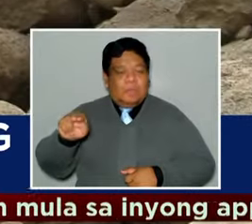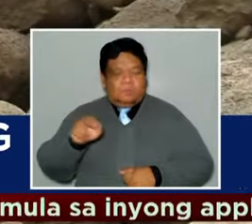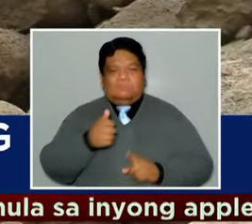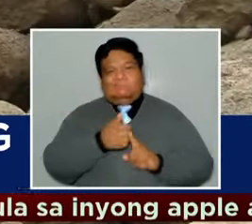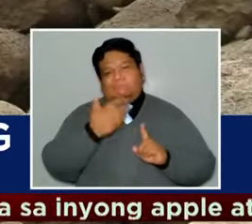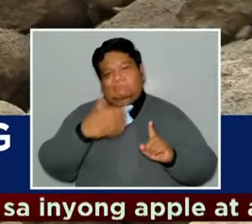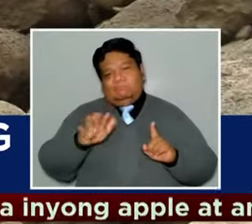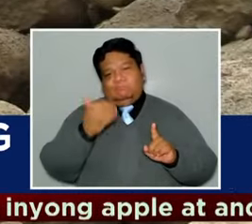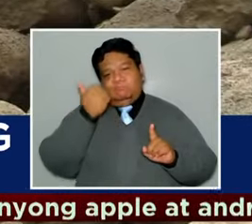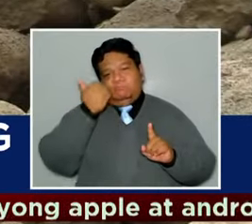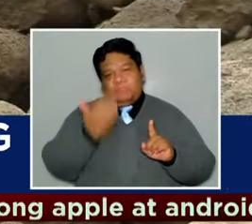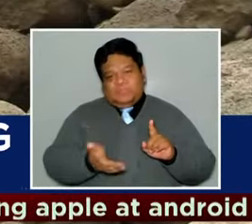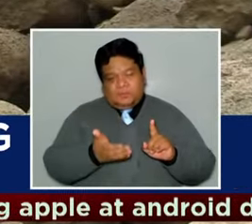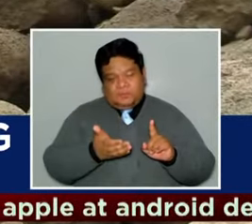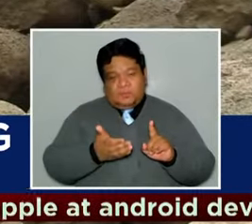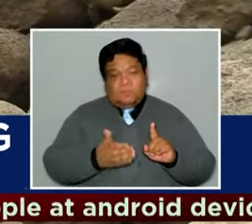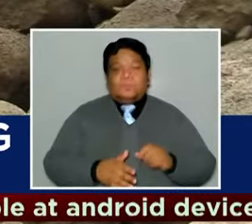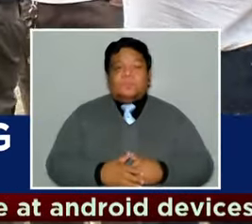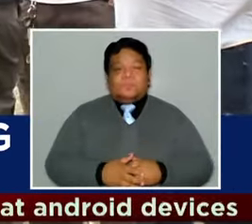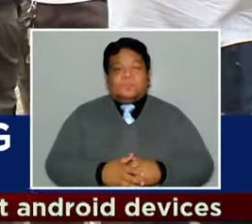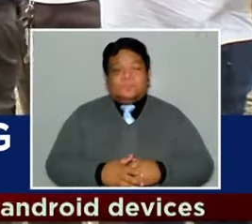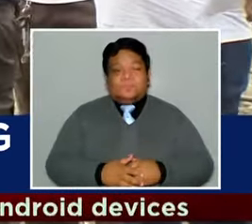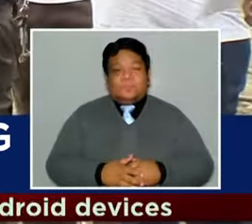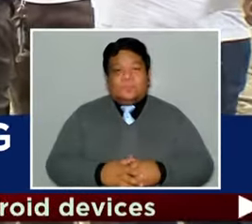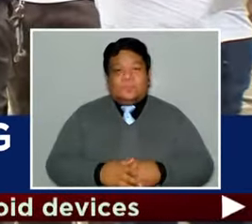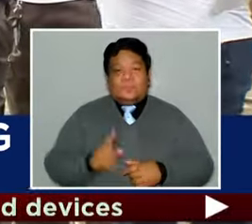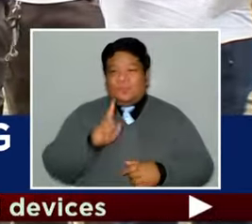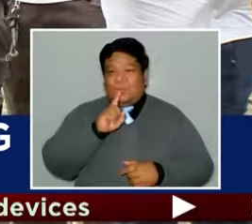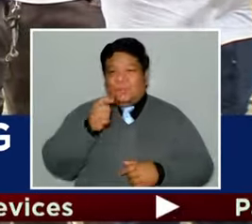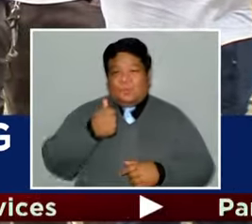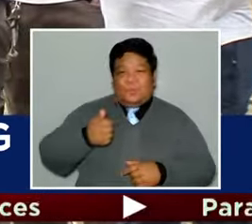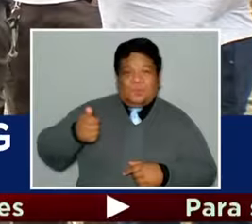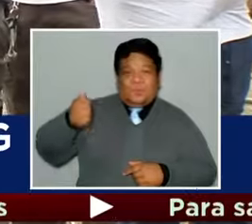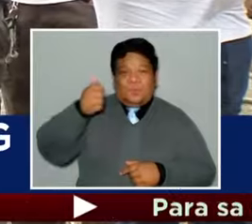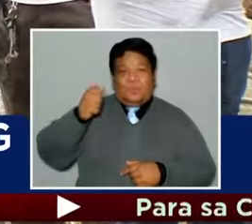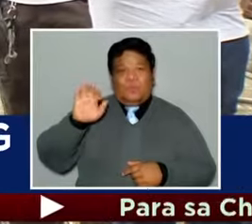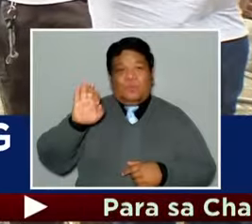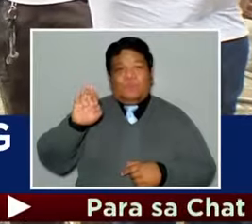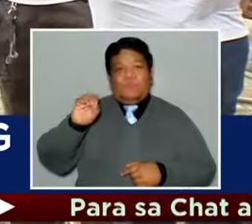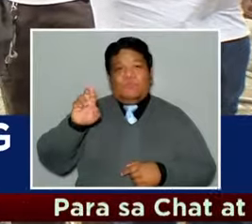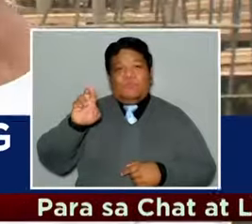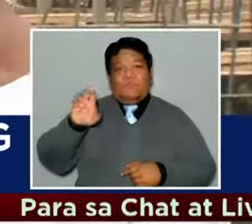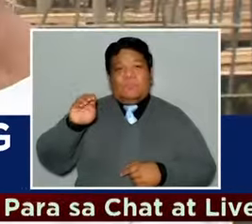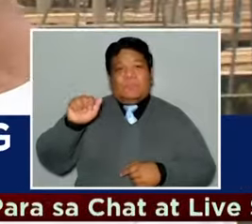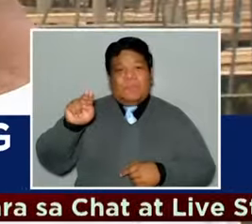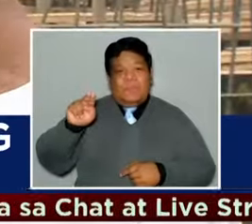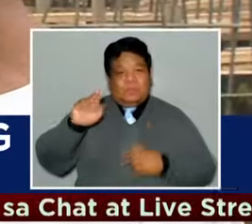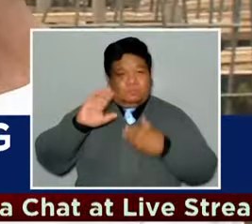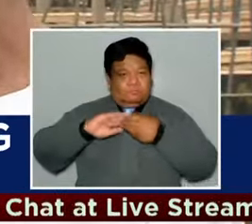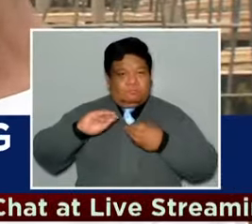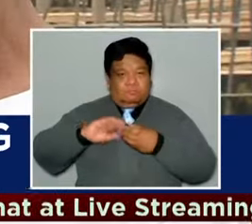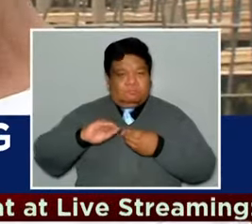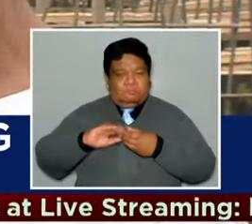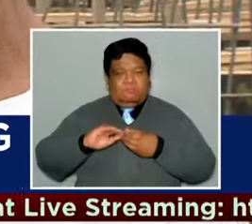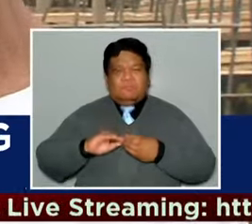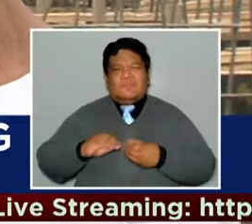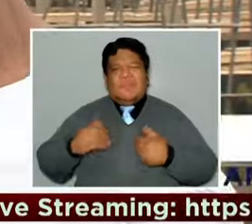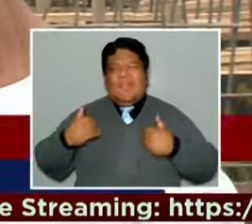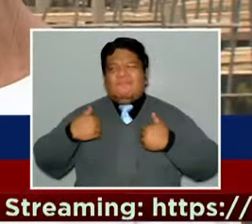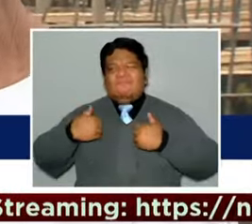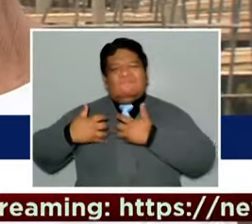backhoe. Sabi ng foreman ng proyekto, may pinaandar noong equipment sa construction site. Malayo naman po doon sa